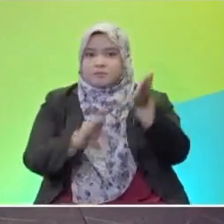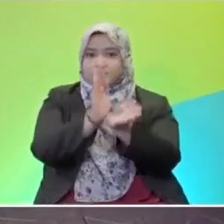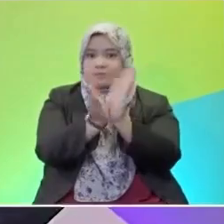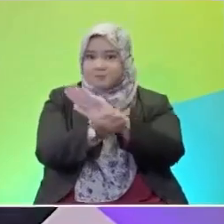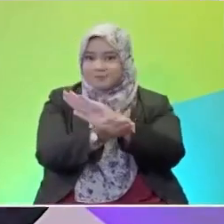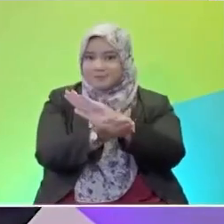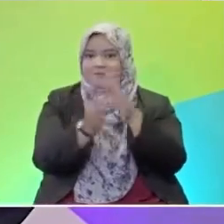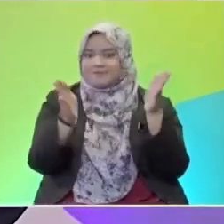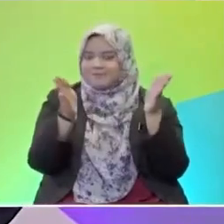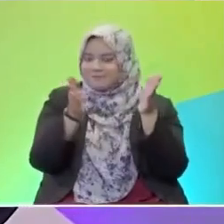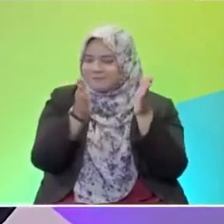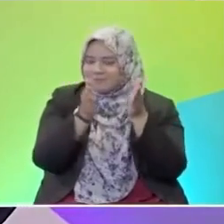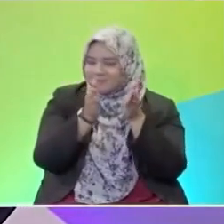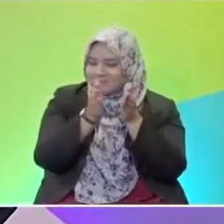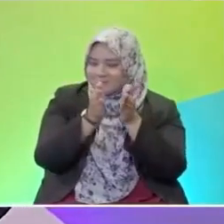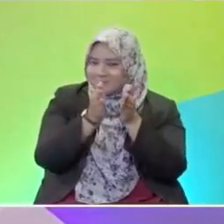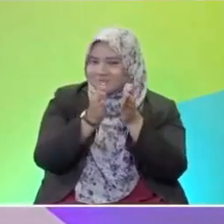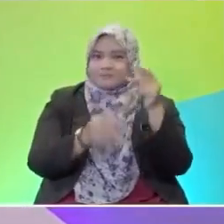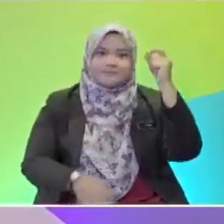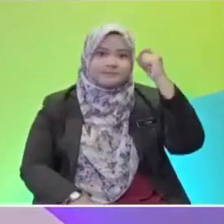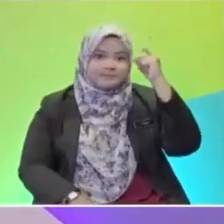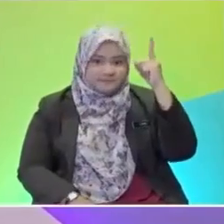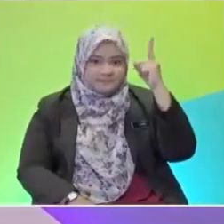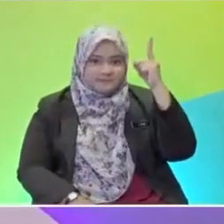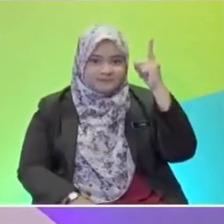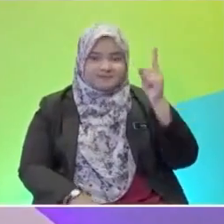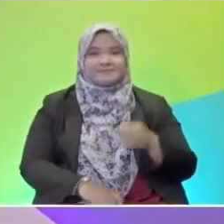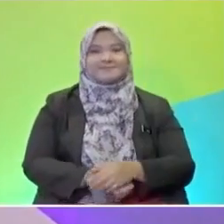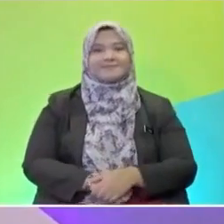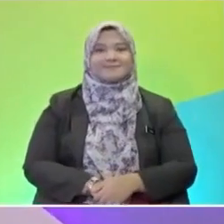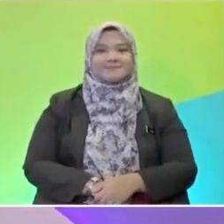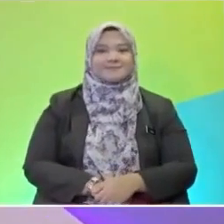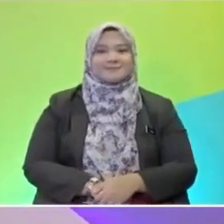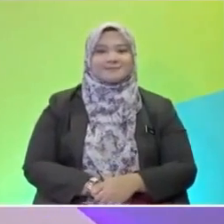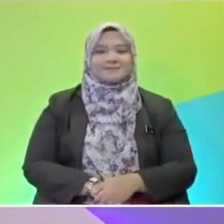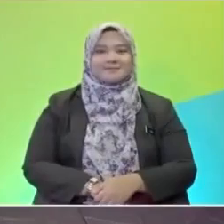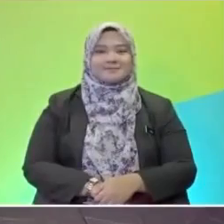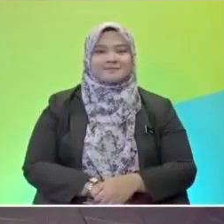semakin kecil saya sebayangnya